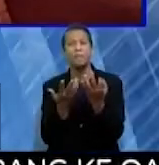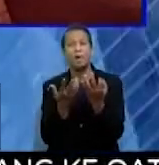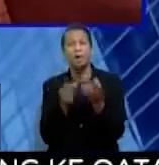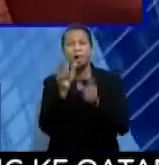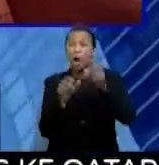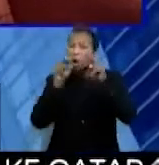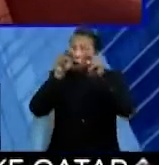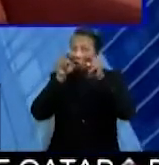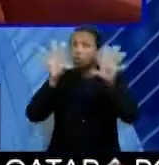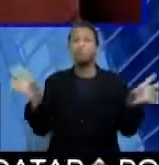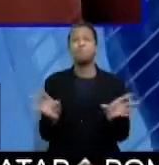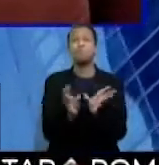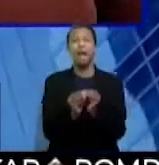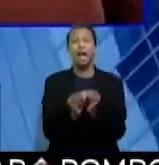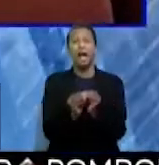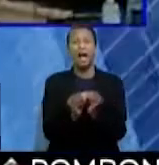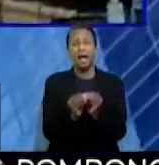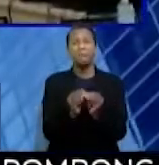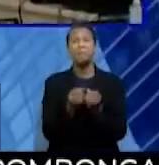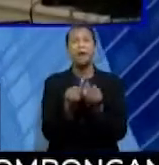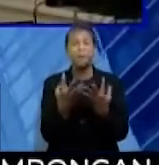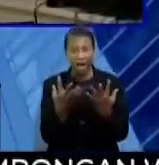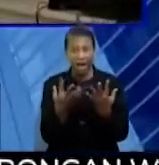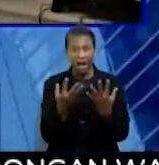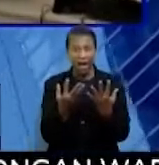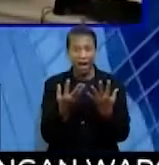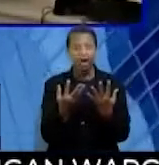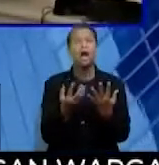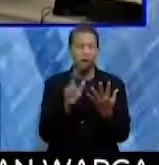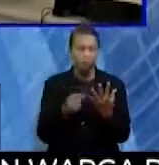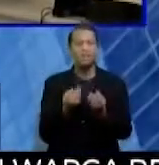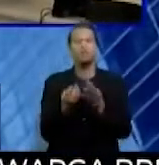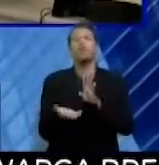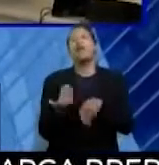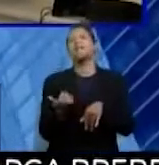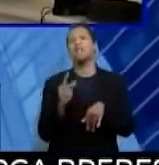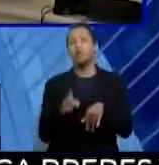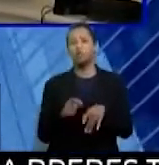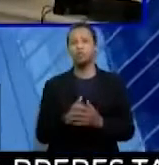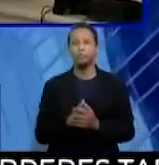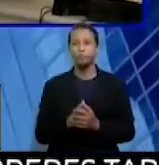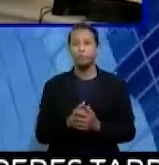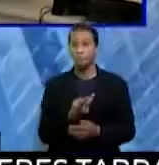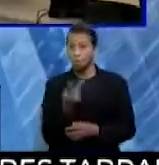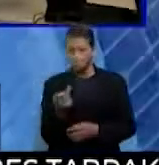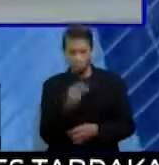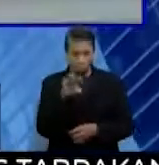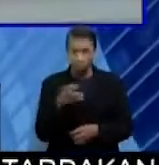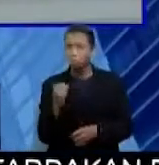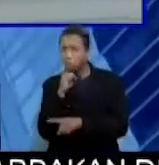filmnya rilis di bioskop. Dua hal ini saling berkaitan, tapi tentunya tidak bisa saling menunggu, tidak bisa menunggu. Karena itu senang